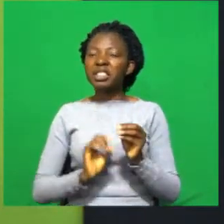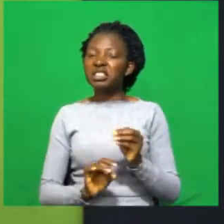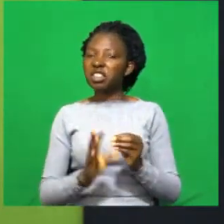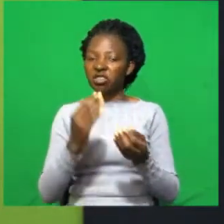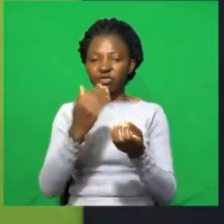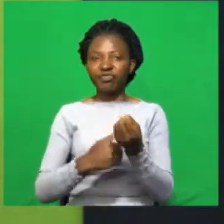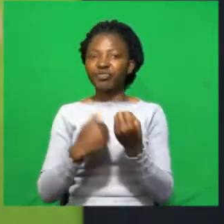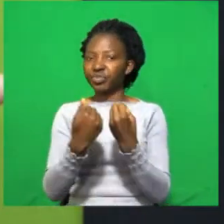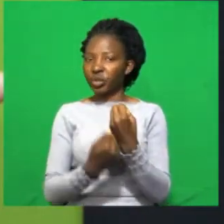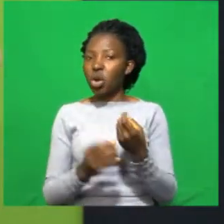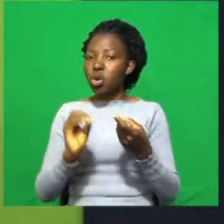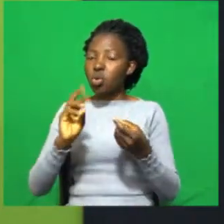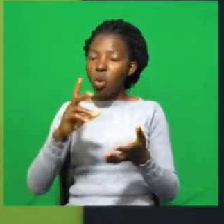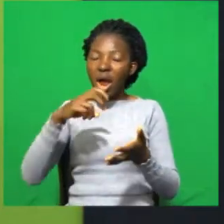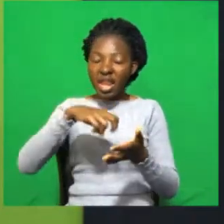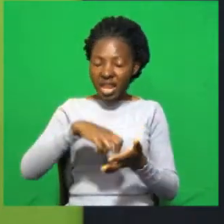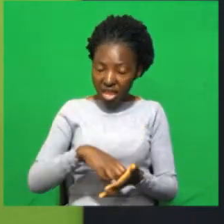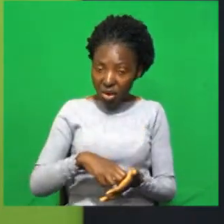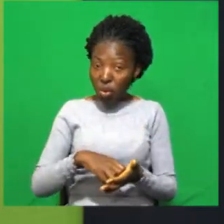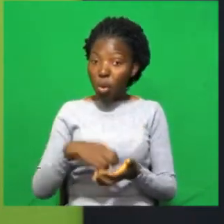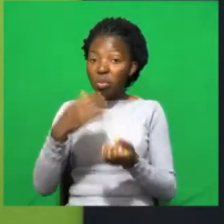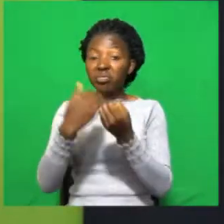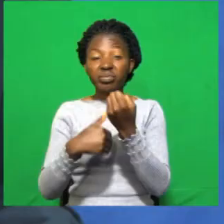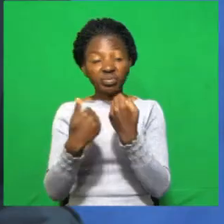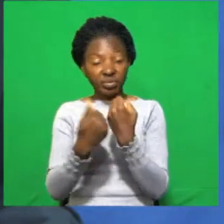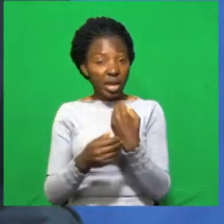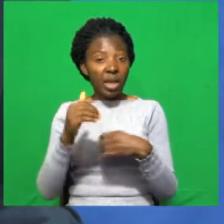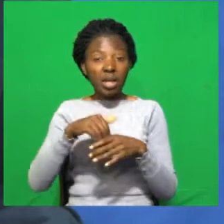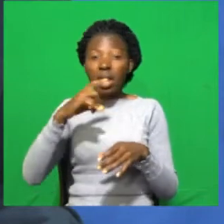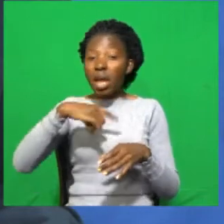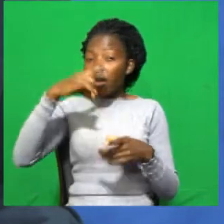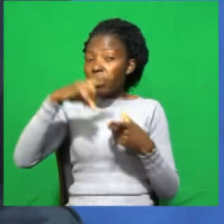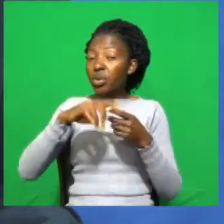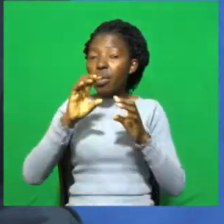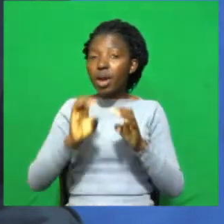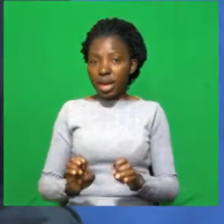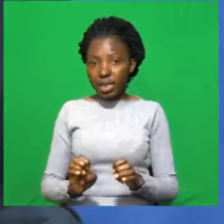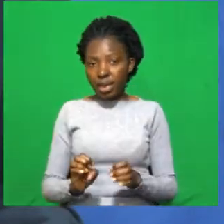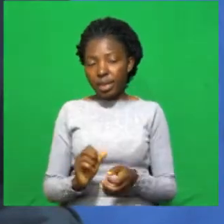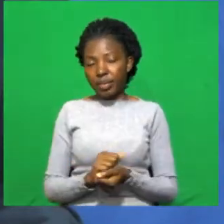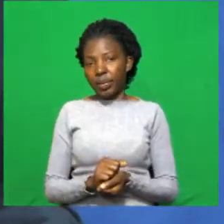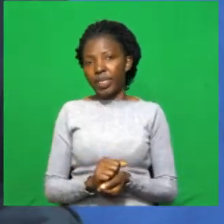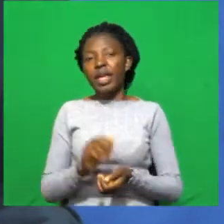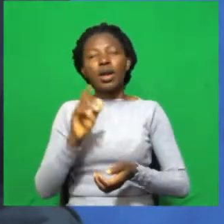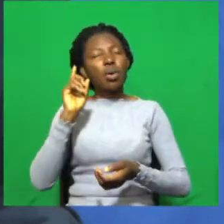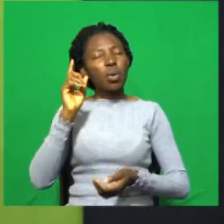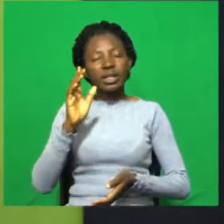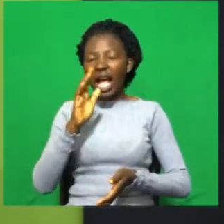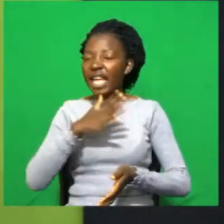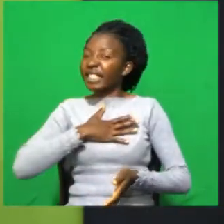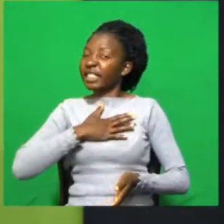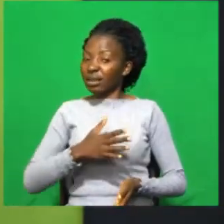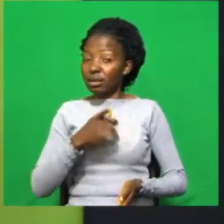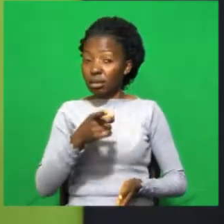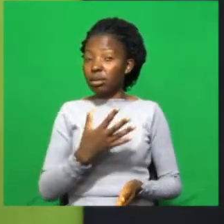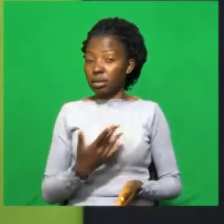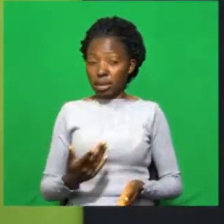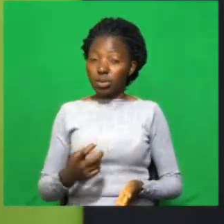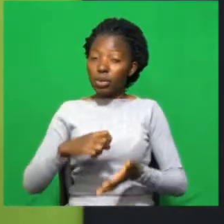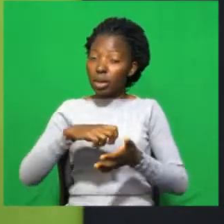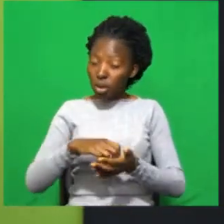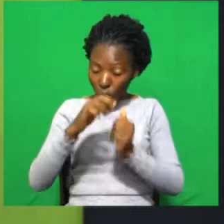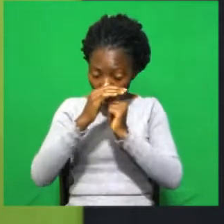zvakavezwa kana kupfugamira unga mufananidzo wechinhu chiri kudenga kana chiri panyika kana pasi pemvura. Hanzi Mwari haadi kuitwa kwazvo